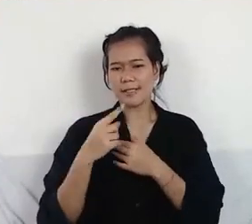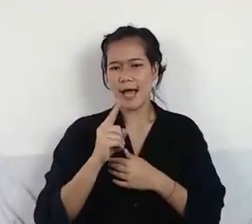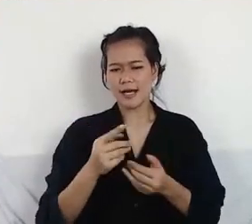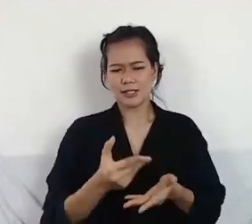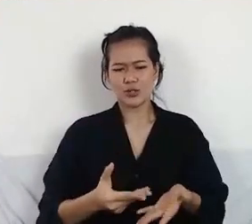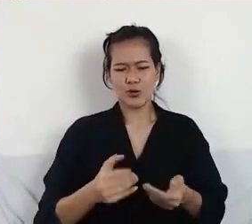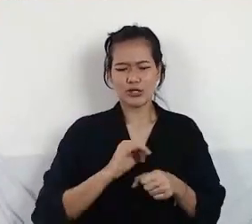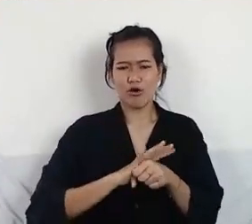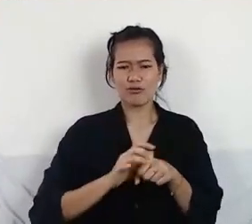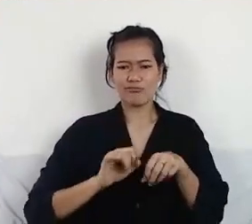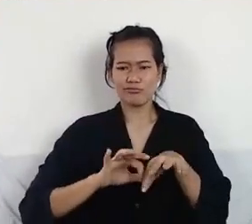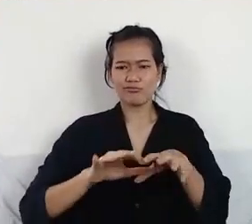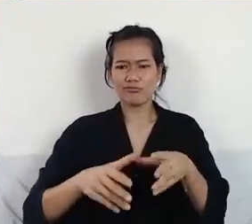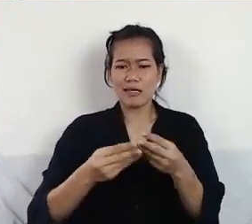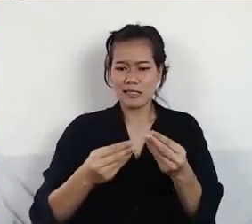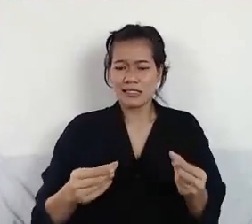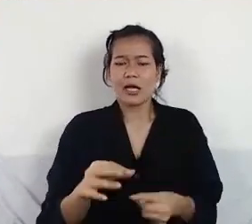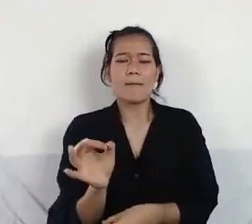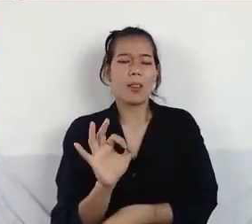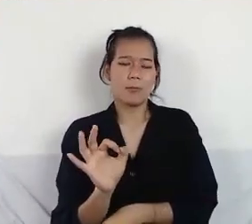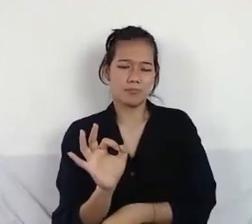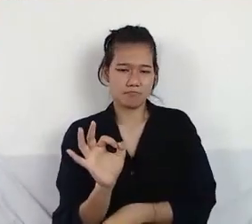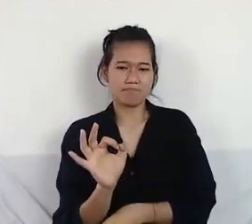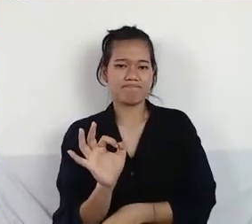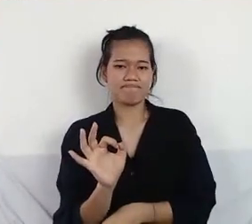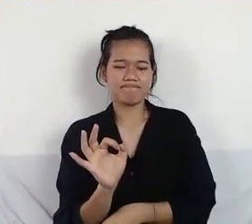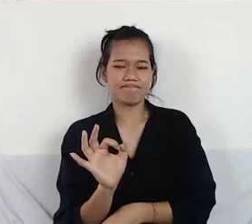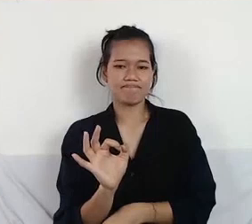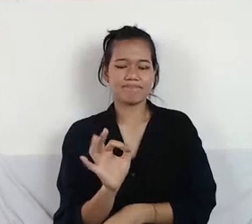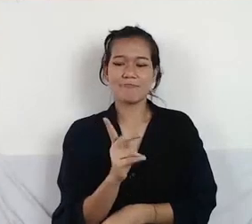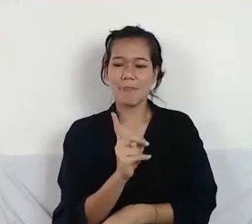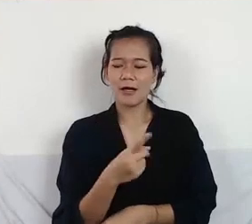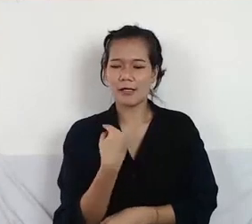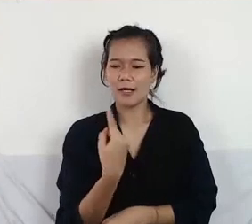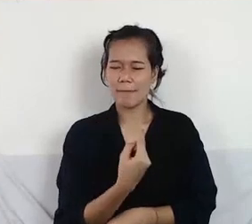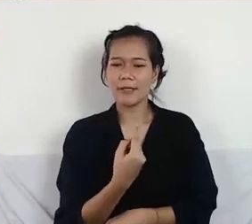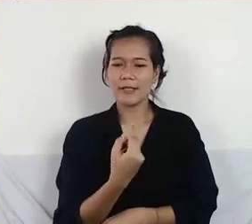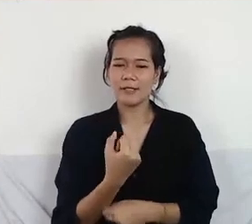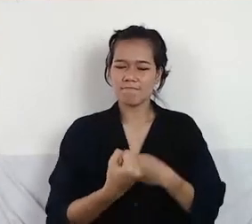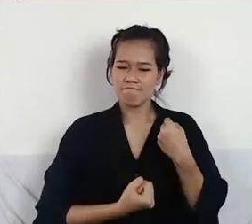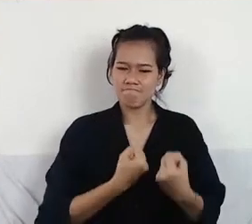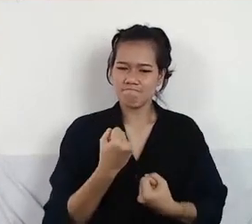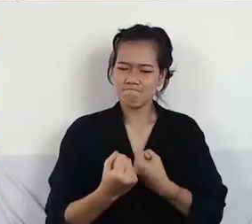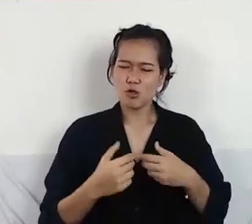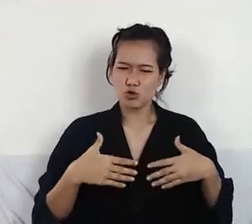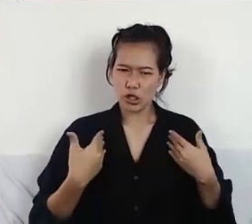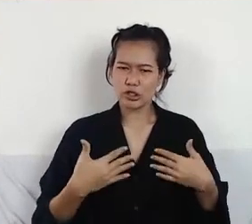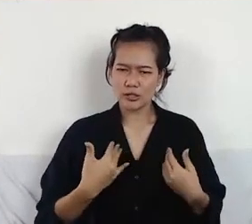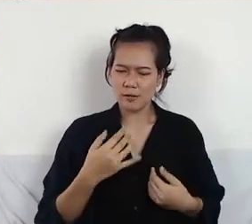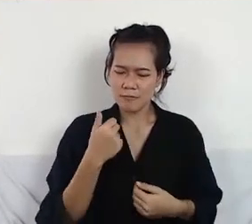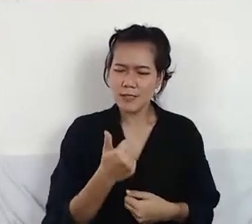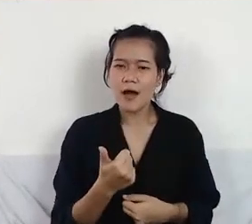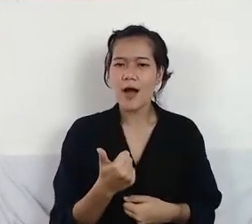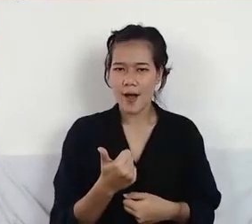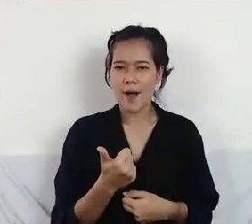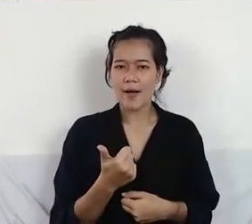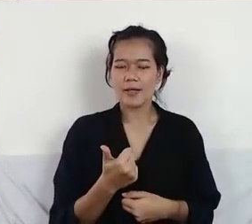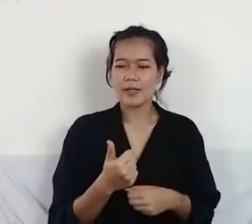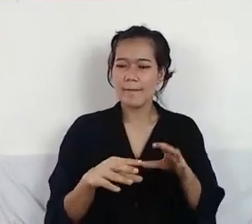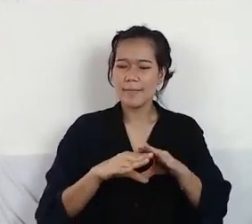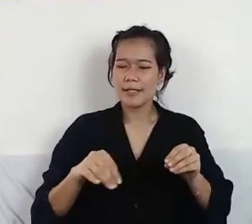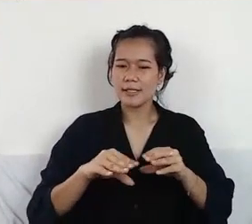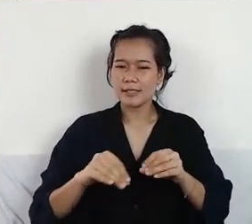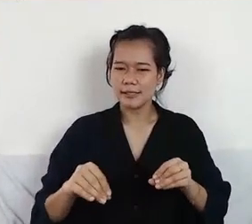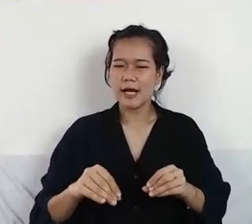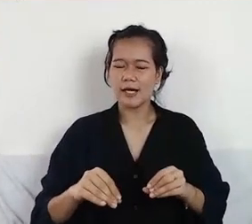pandemi yang belum dinyatakan usai ini. Sehingga kami terus dapat mengerjakan dengan penuh sukacita. Kami mengerjakan